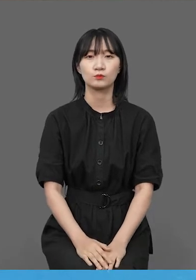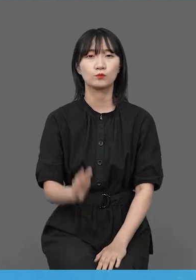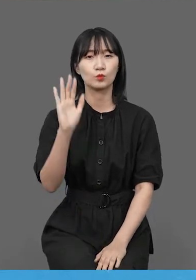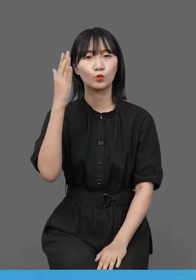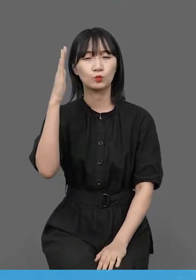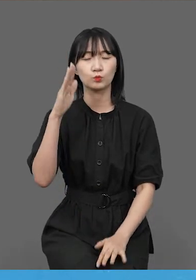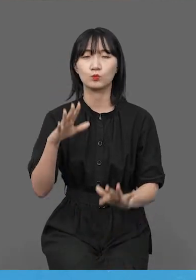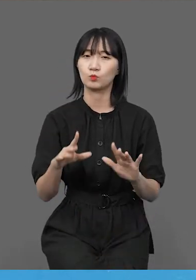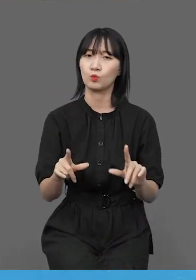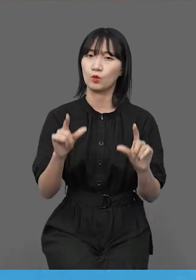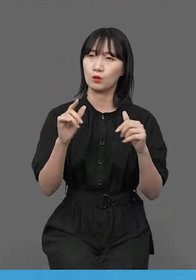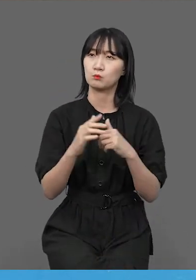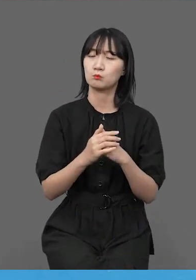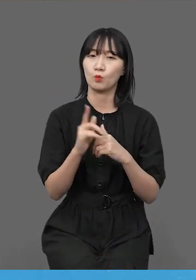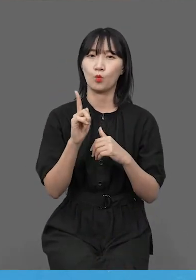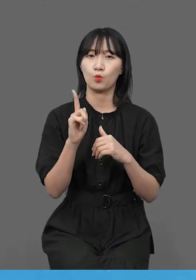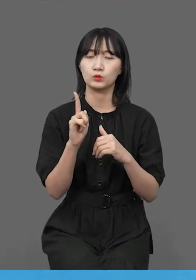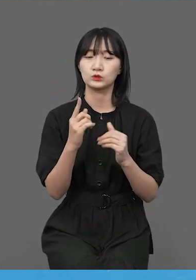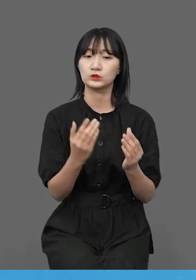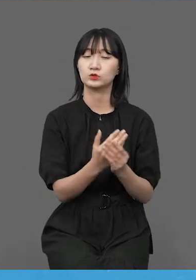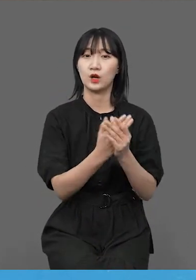다 진화론자가